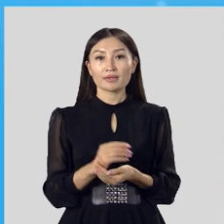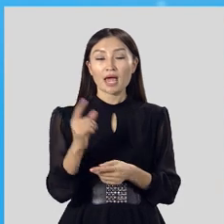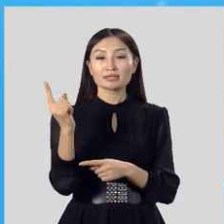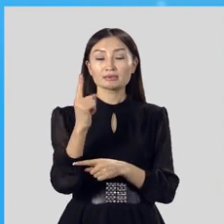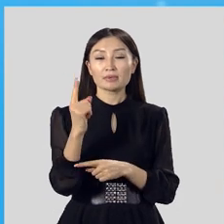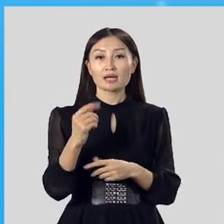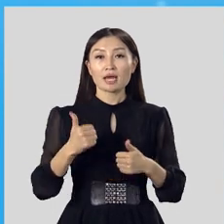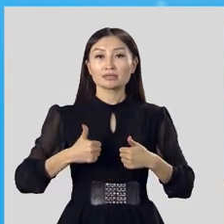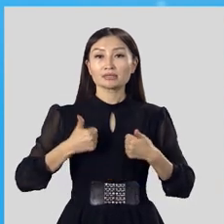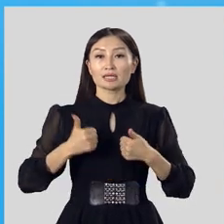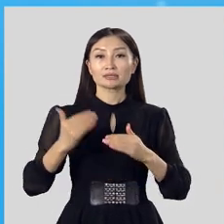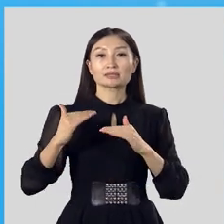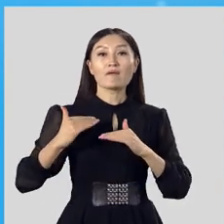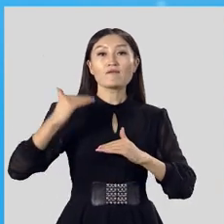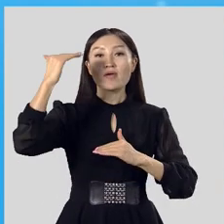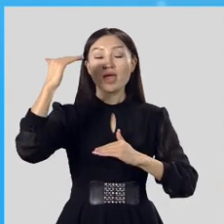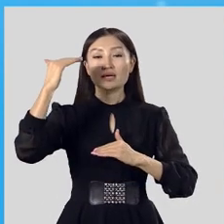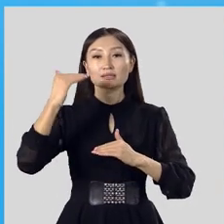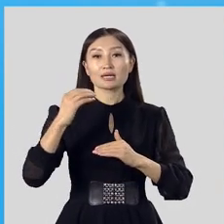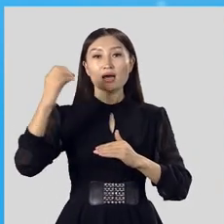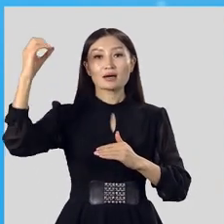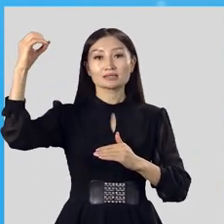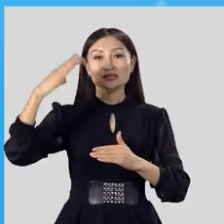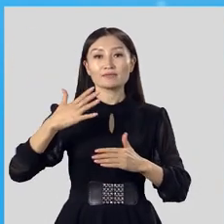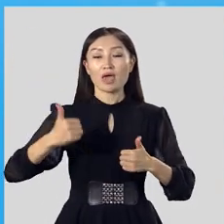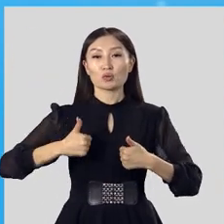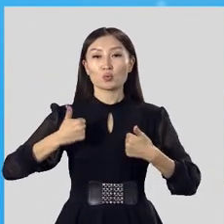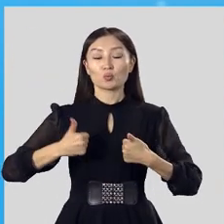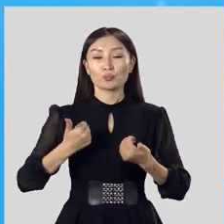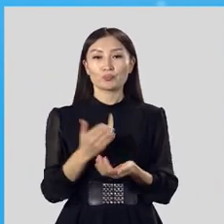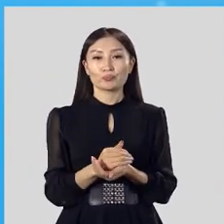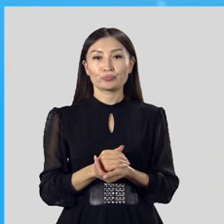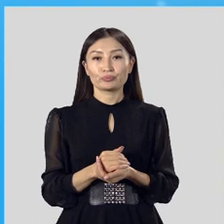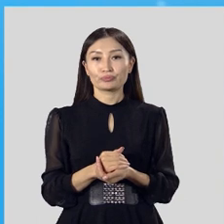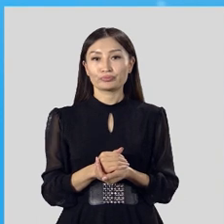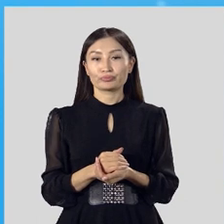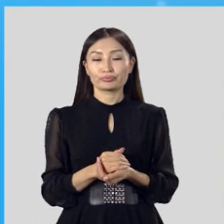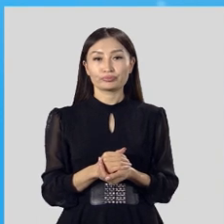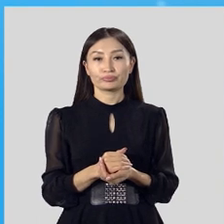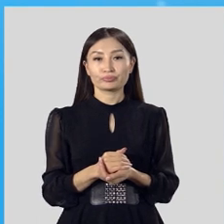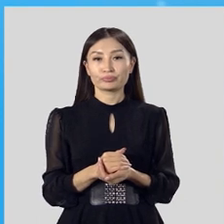Стебелек тянется вверх, пробивается к свету, к солнцу.